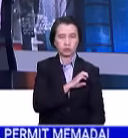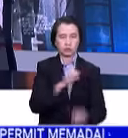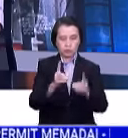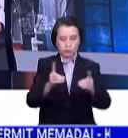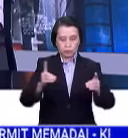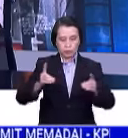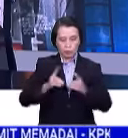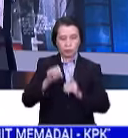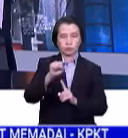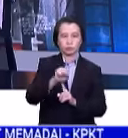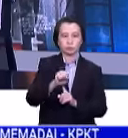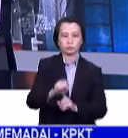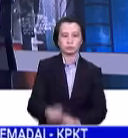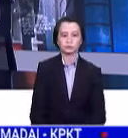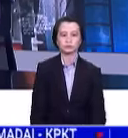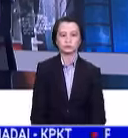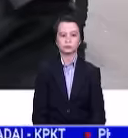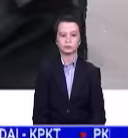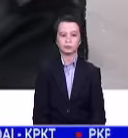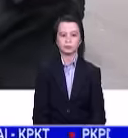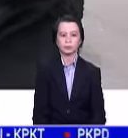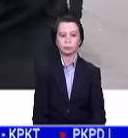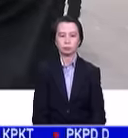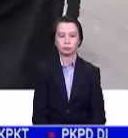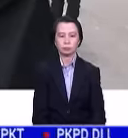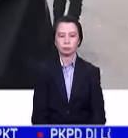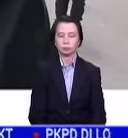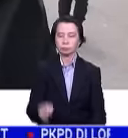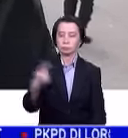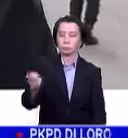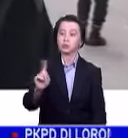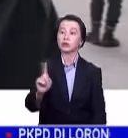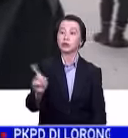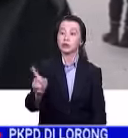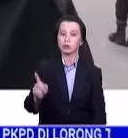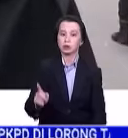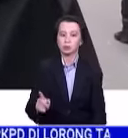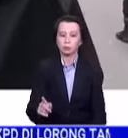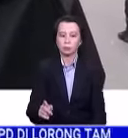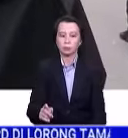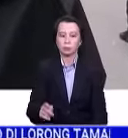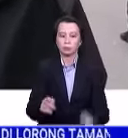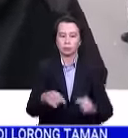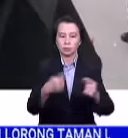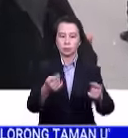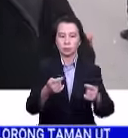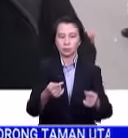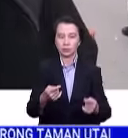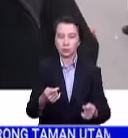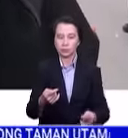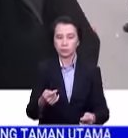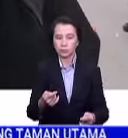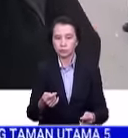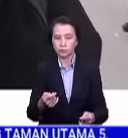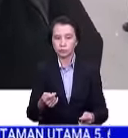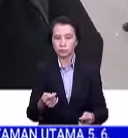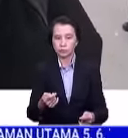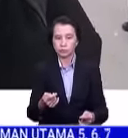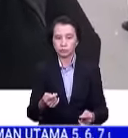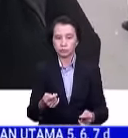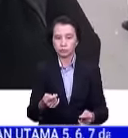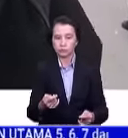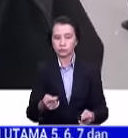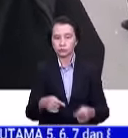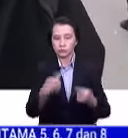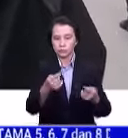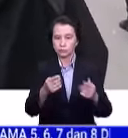Beh Eng Lai. Beli barang di mana, Encik? Saya hantar rumah kat rumah untuk saya kat Gunung Kelangi belakang ni. Ya. Saya